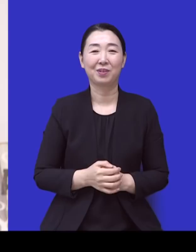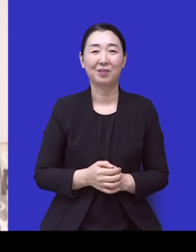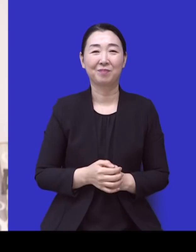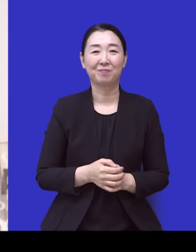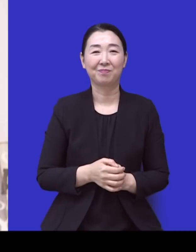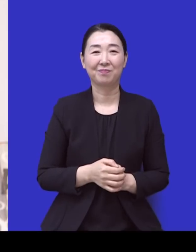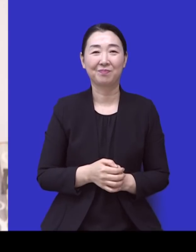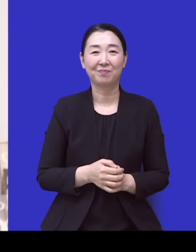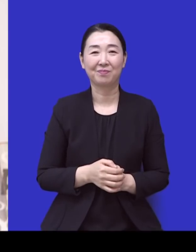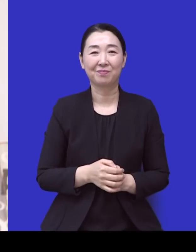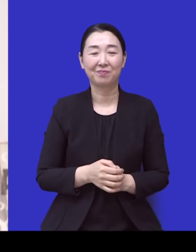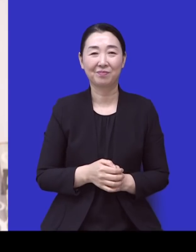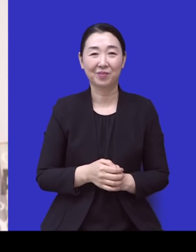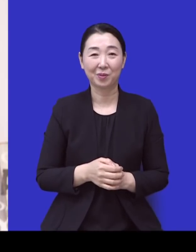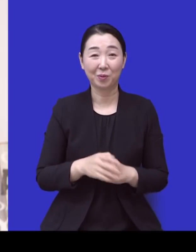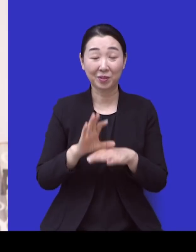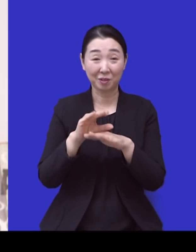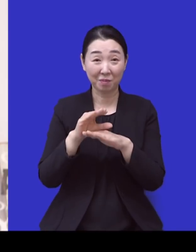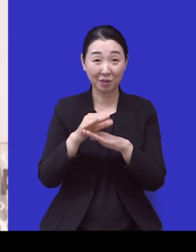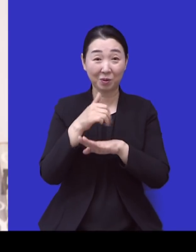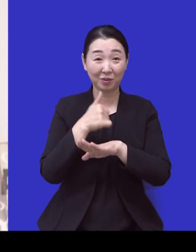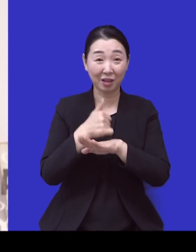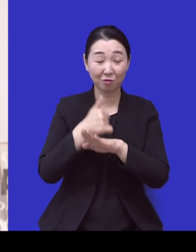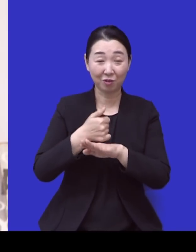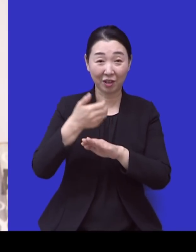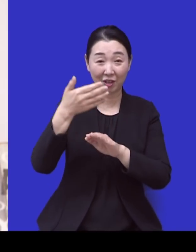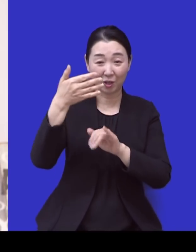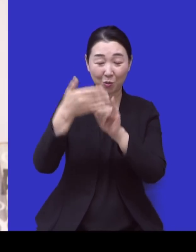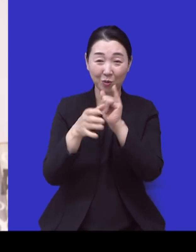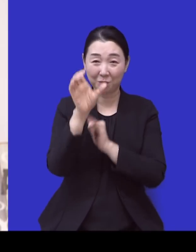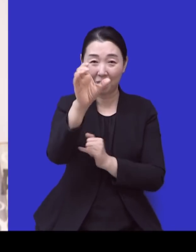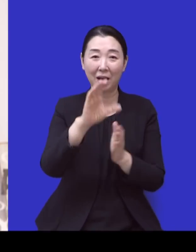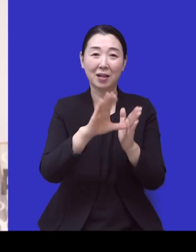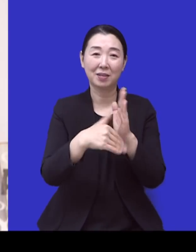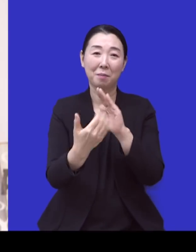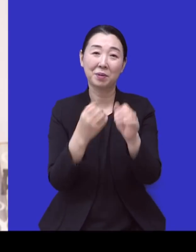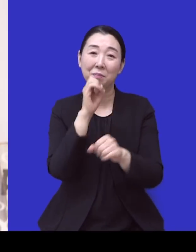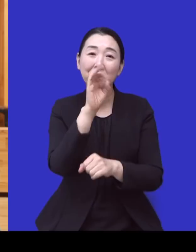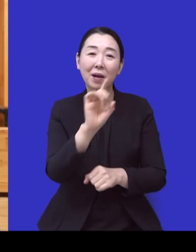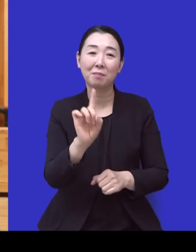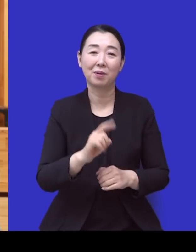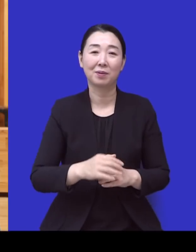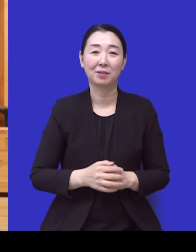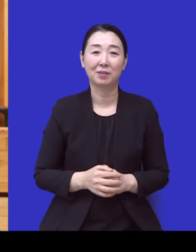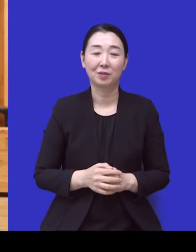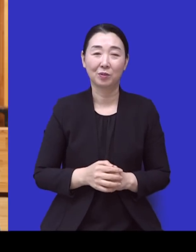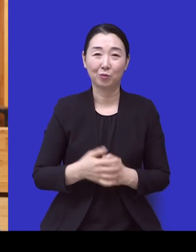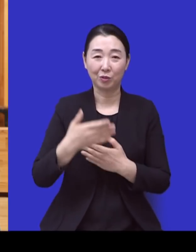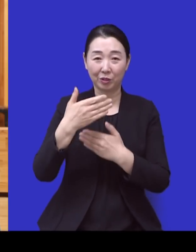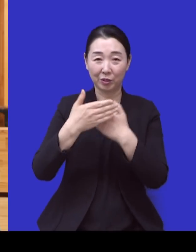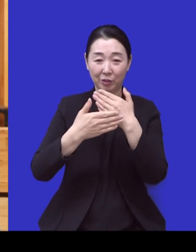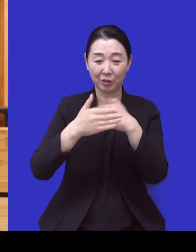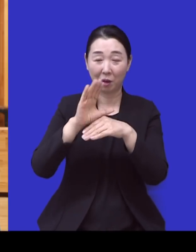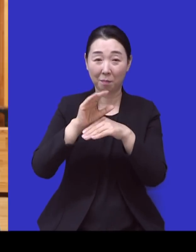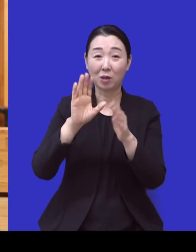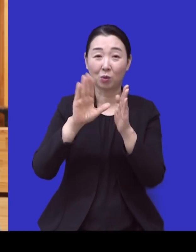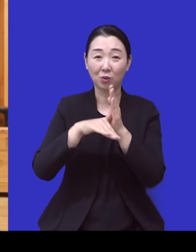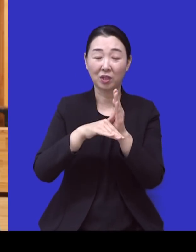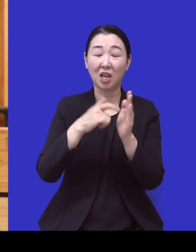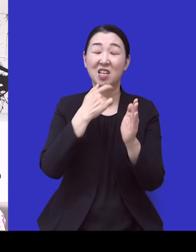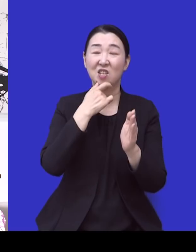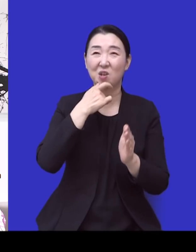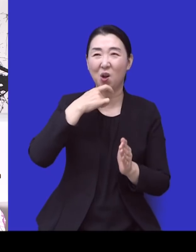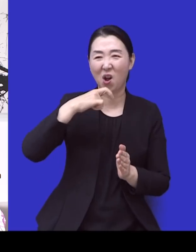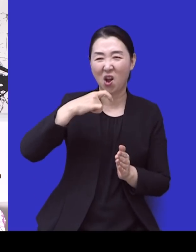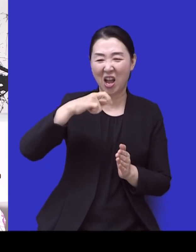되거든요. 그래서 혹시 이 방송이 나중에 또 동영상에 올라가면 또 미리 좀 말씀을 드리는데 예, 저희 방송에는 이제 싫어요 누르는 집단들이